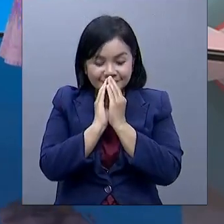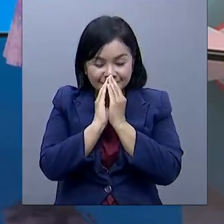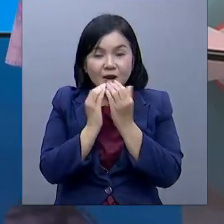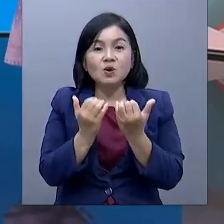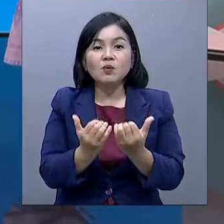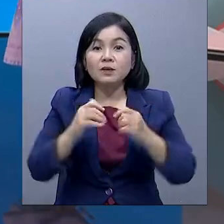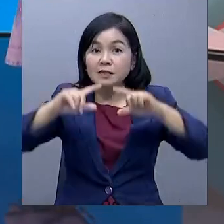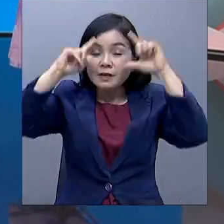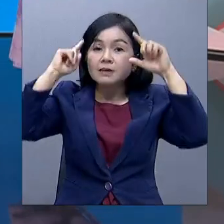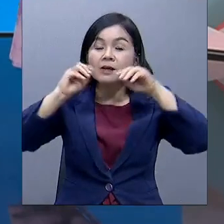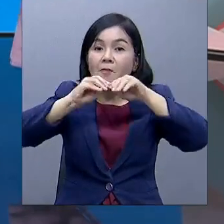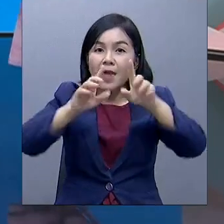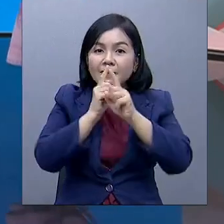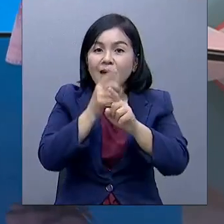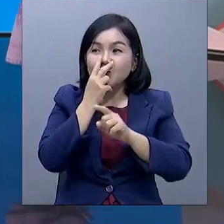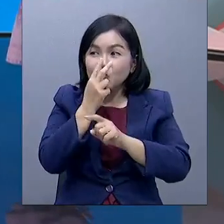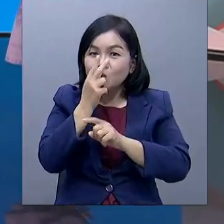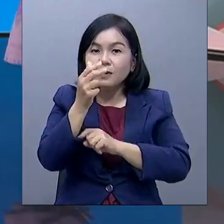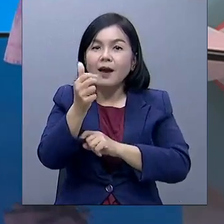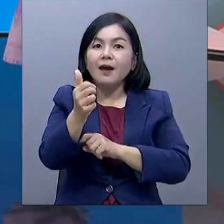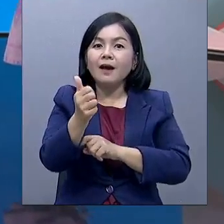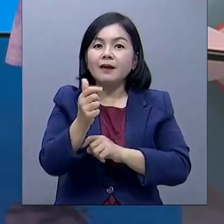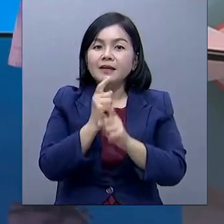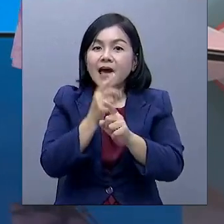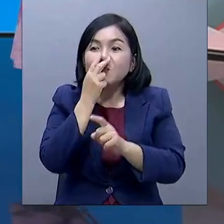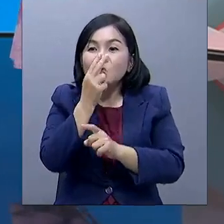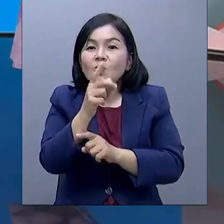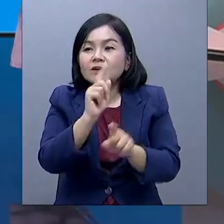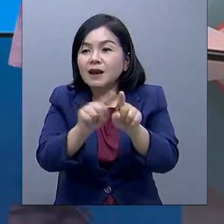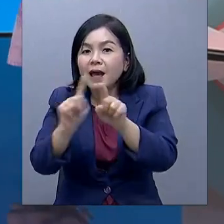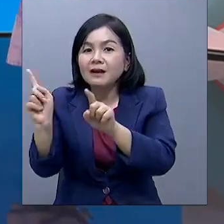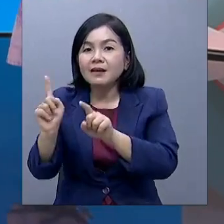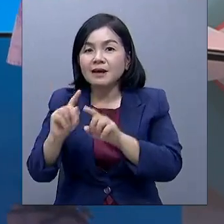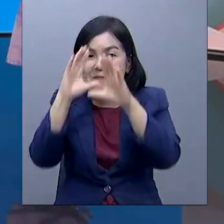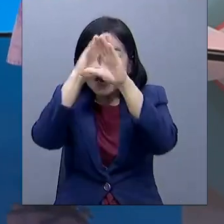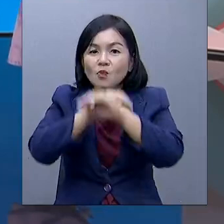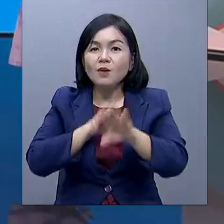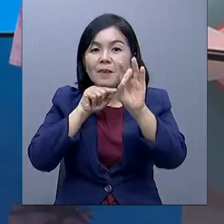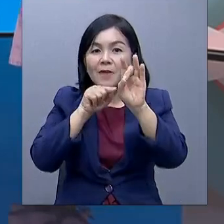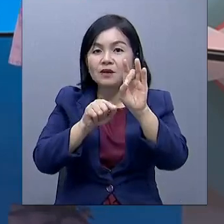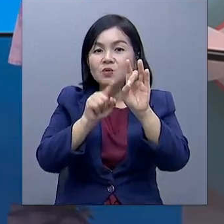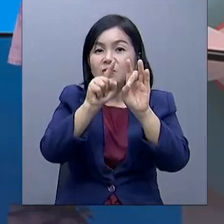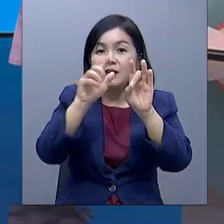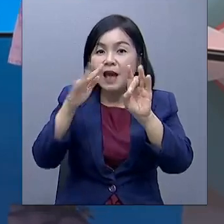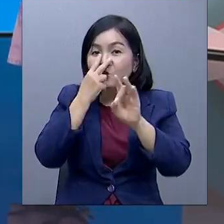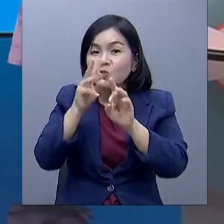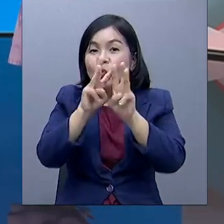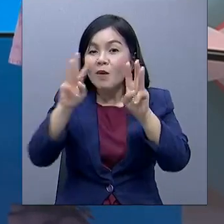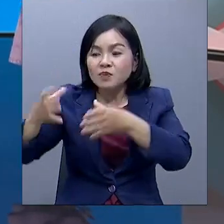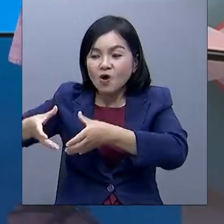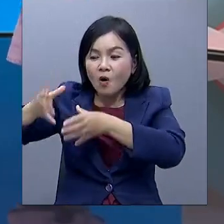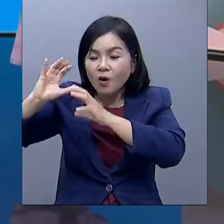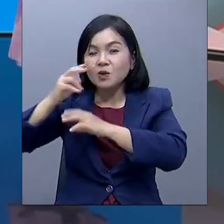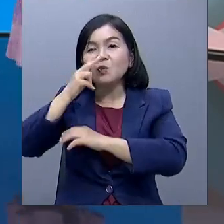จโด่งดังแล้วเดี๋ยววันนี้จะไปตามดูนะจะไปตามดูว่าเป็นอย่างไร 20:15 นะฮะถ้าดูไม่ทันก็ไปดูวิภาได้ ครับผม